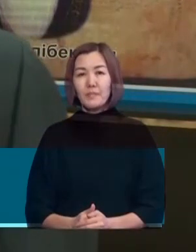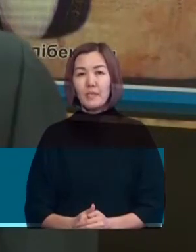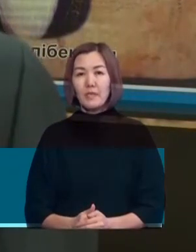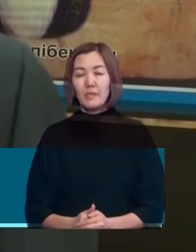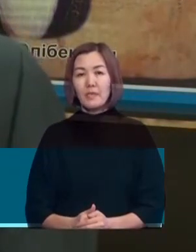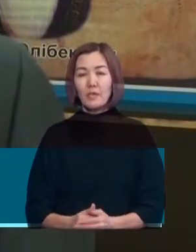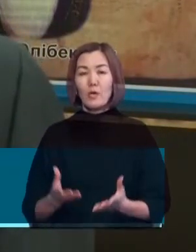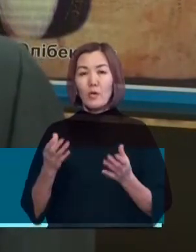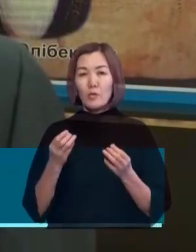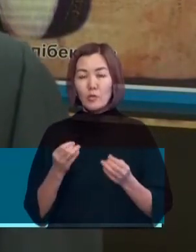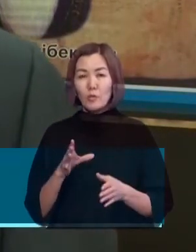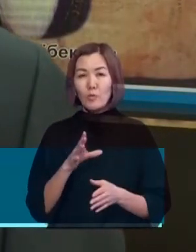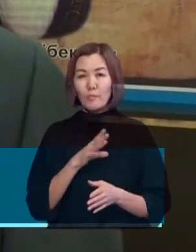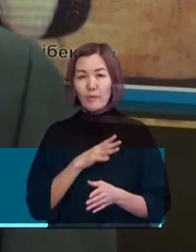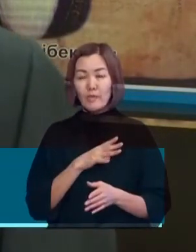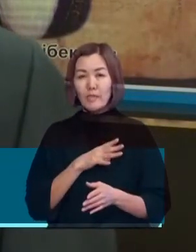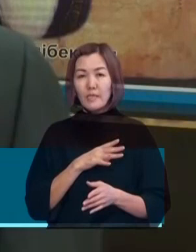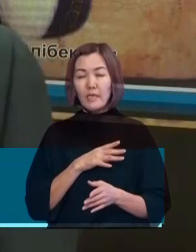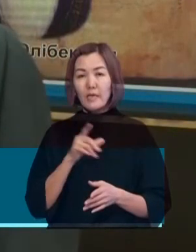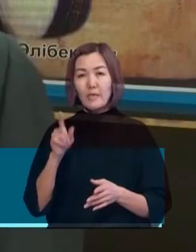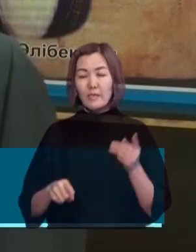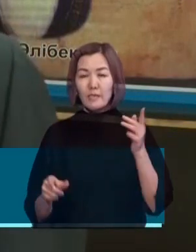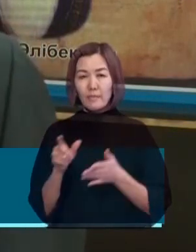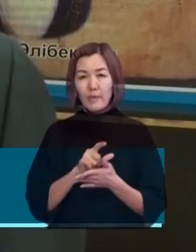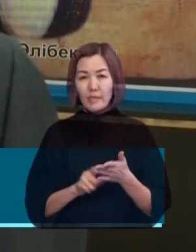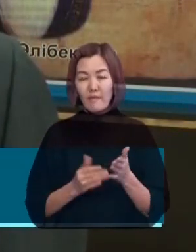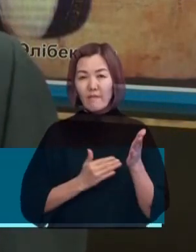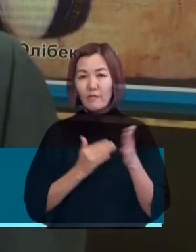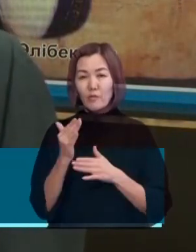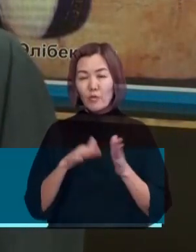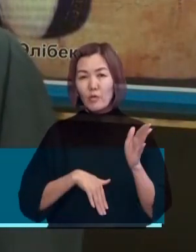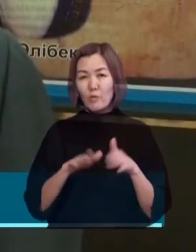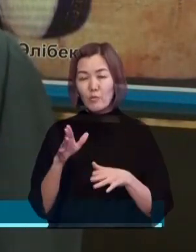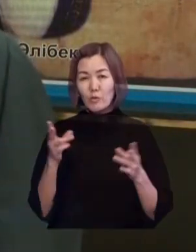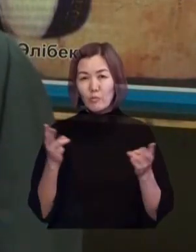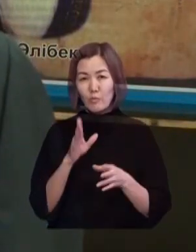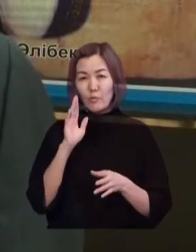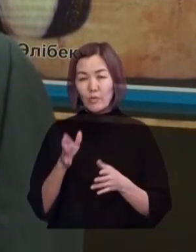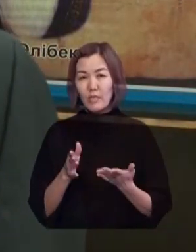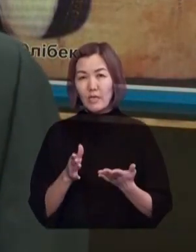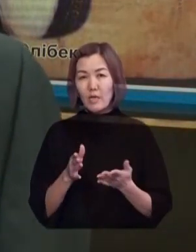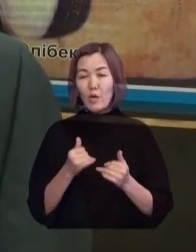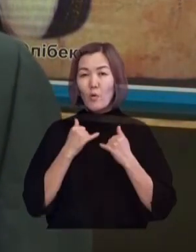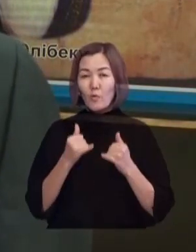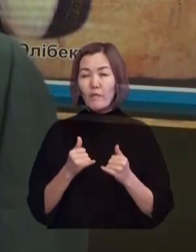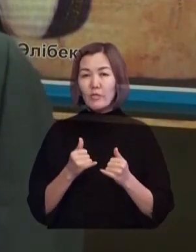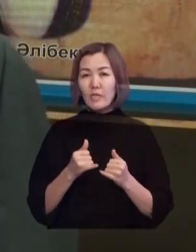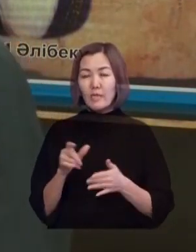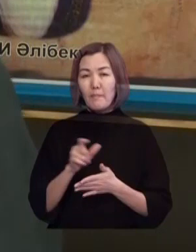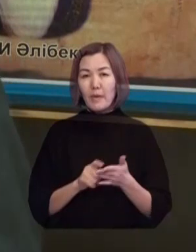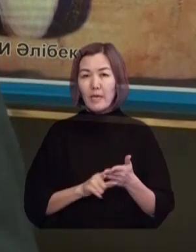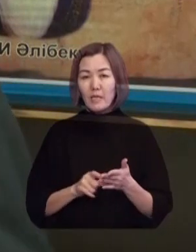Он еще при жизни знал, что сила человеческой поэзии достигнет своих высот. Одним из ярких проявлений этого является уважение к поэту,